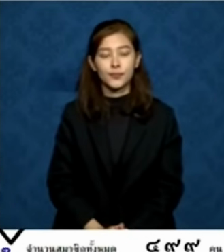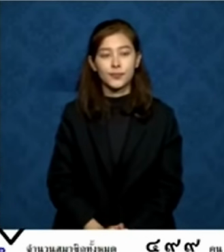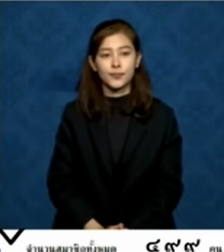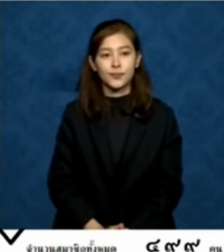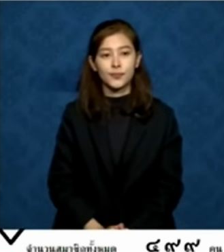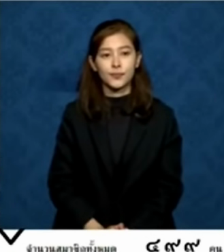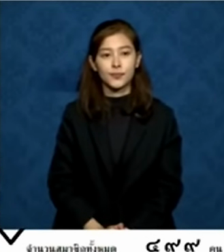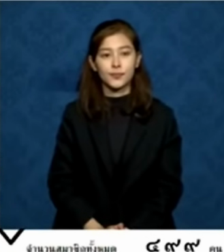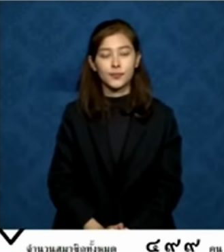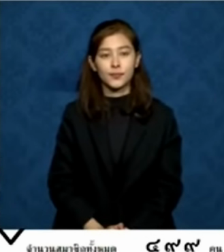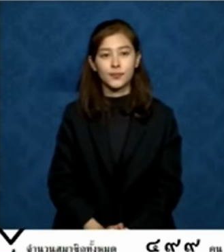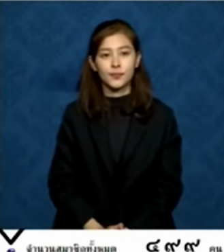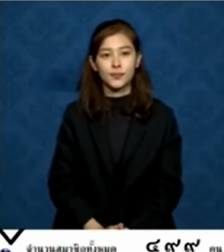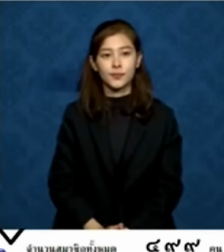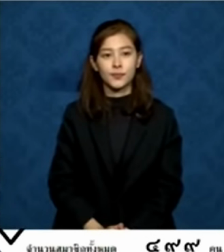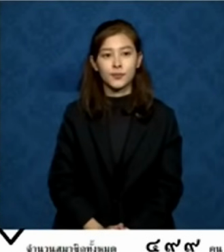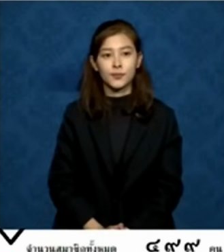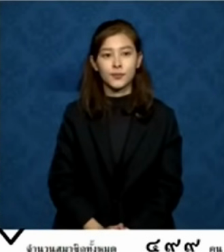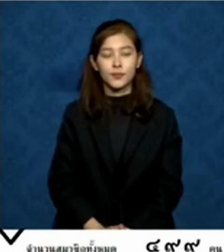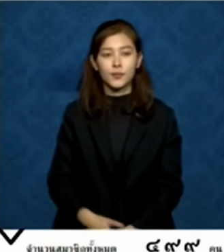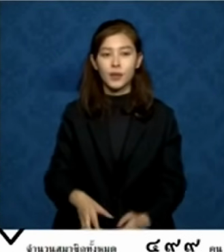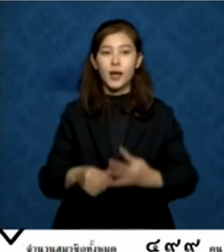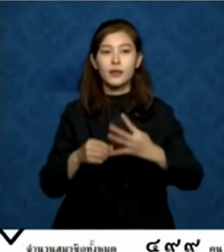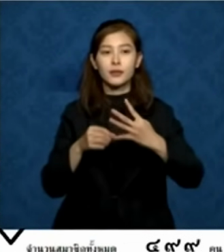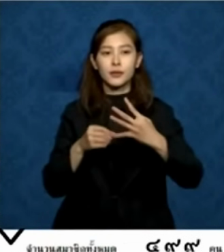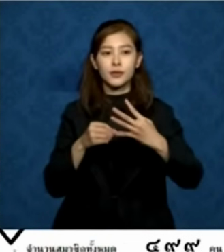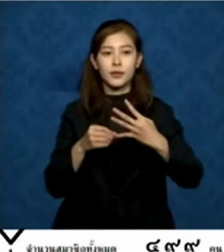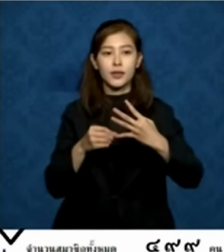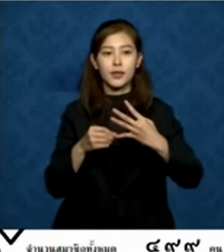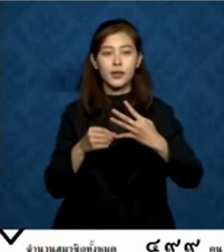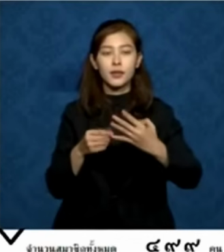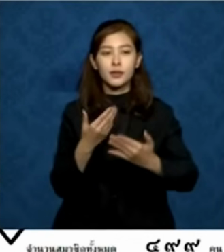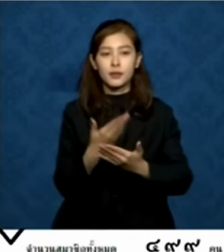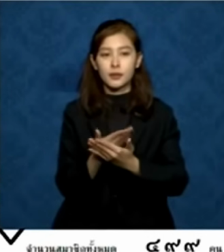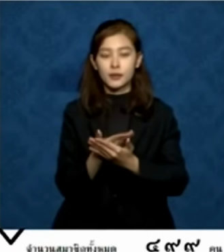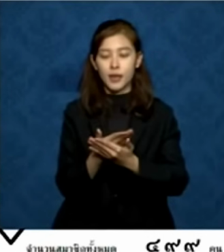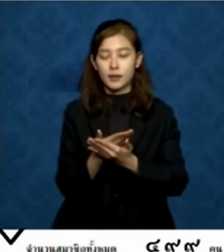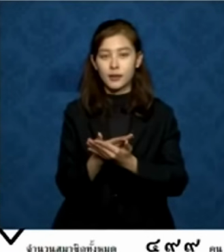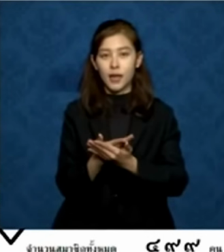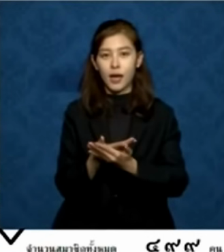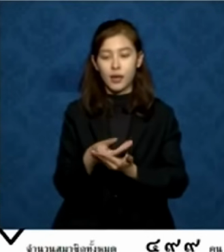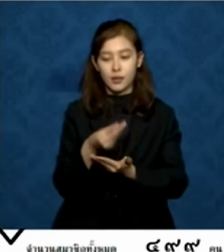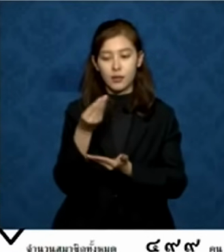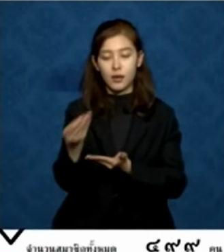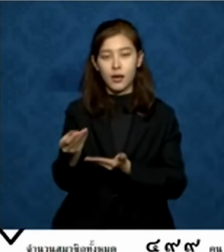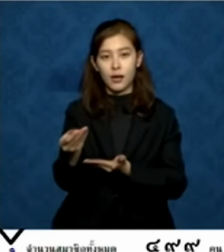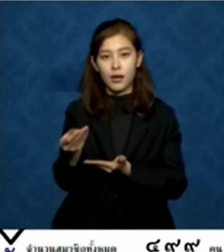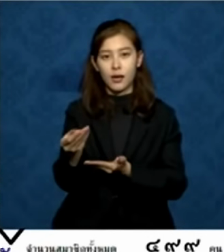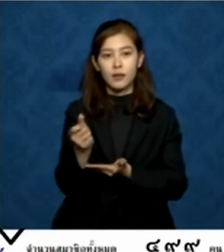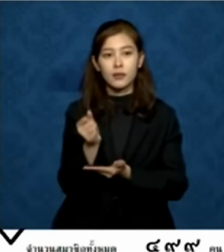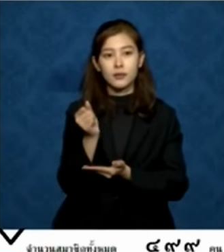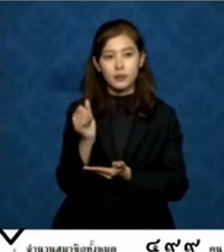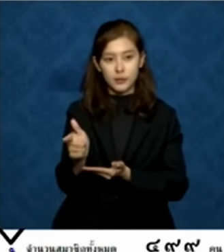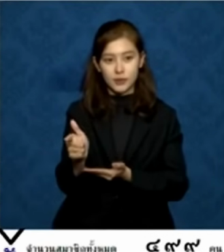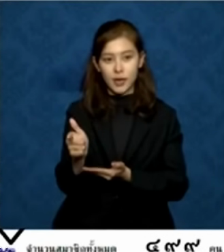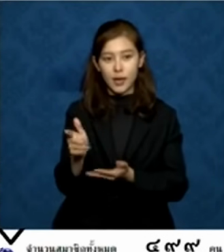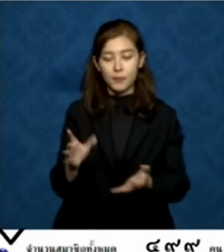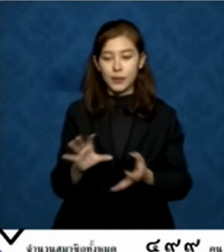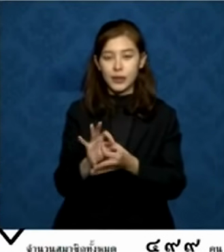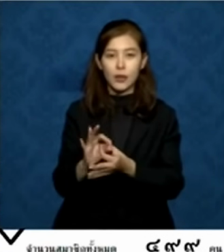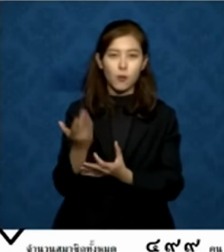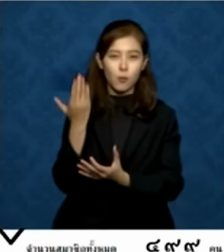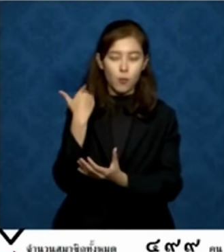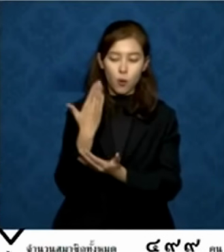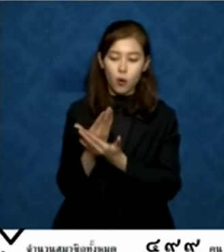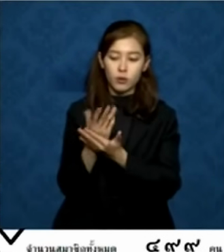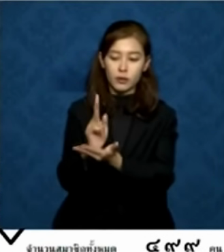ทั้งนี้รายจ่ายชำระเงินกู้คืนต้นเงินกู้เป็นรายจ่ายลงทุนกรณีการกู้เพื่อการลงทุน